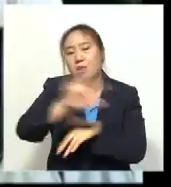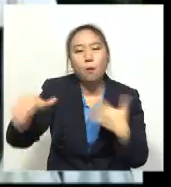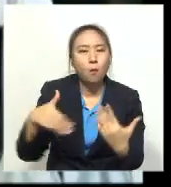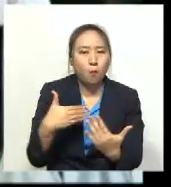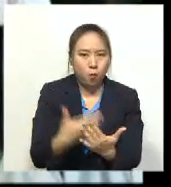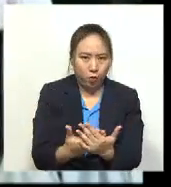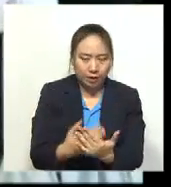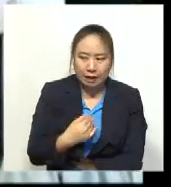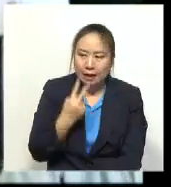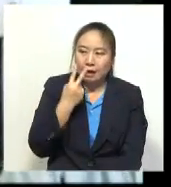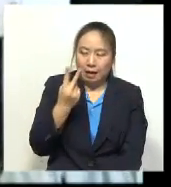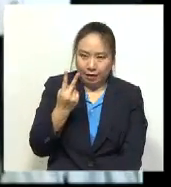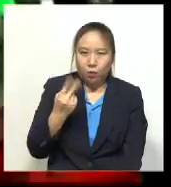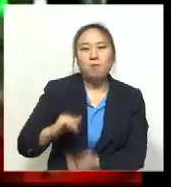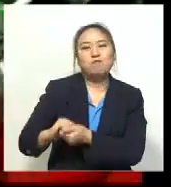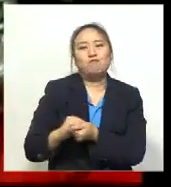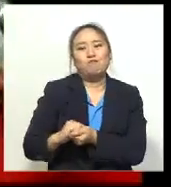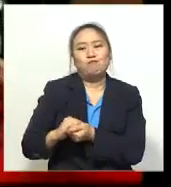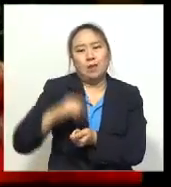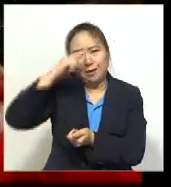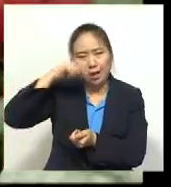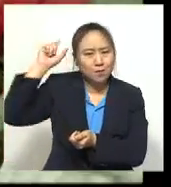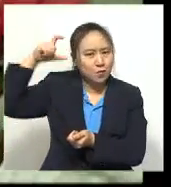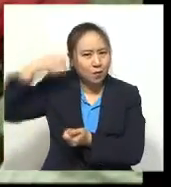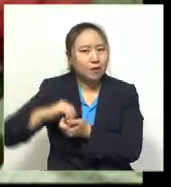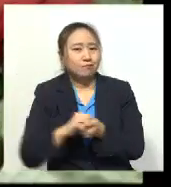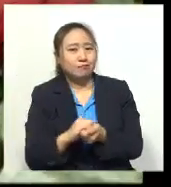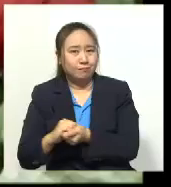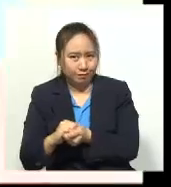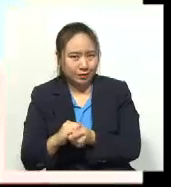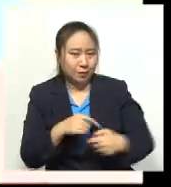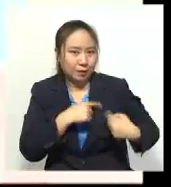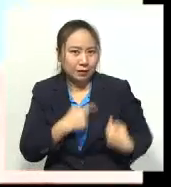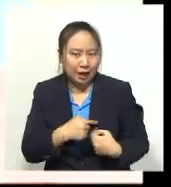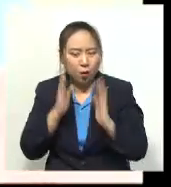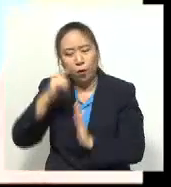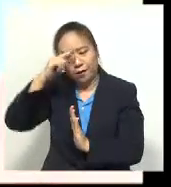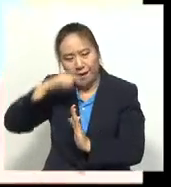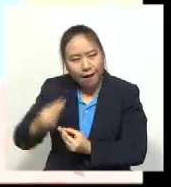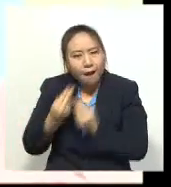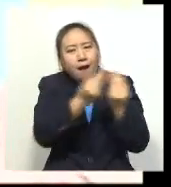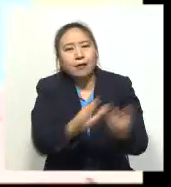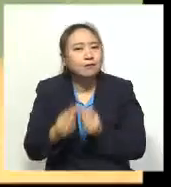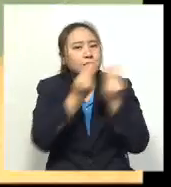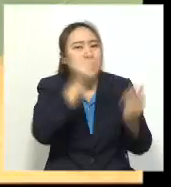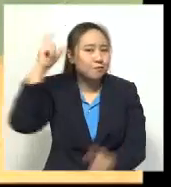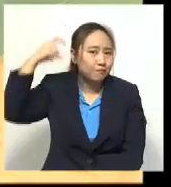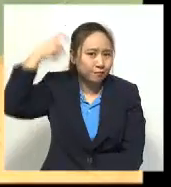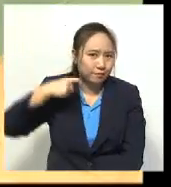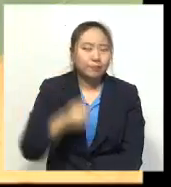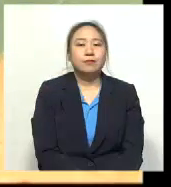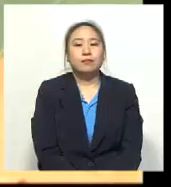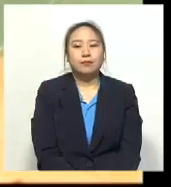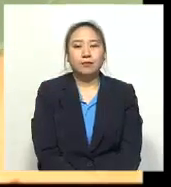ยเขาบอกว่าสะท้อนถึงความสัมพันธ์ที่แนบแน่นระหว่าง2ประเทศสำหรับน้ำจิตน้ำใจที่คนไทยส่งไปช่วยเหลือด้วยนะคะ